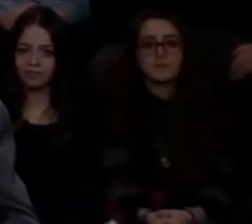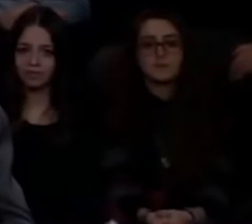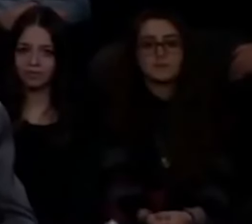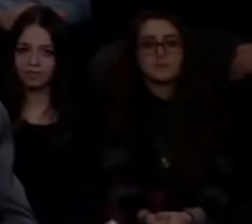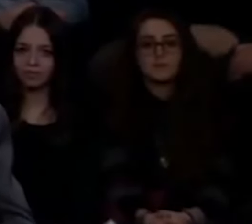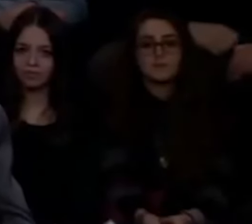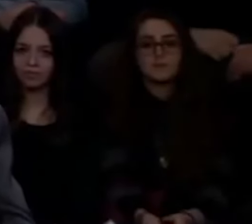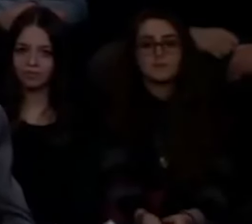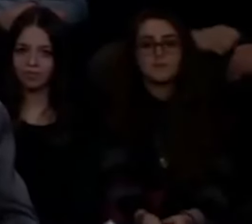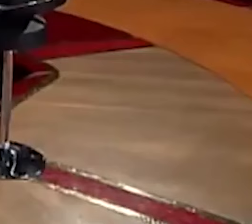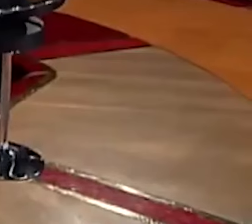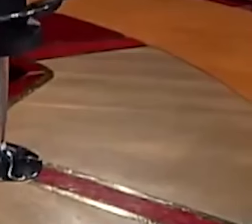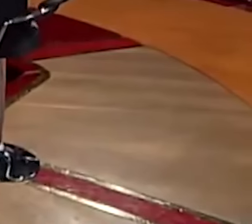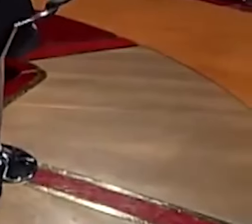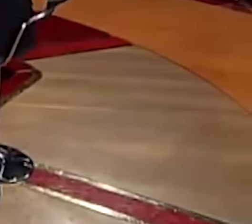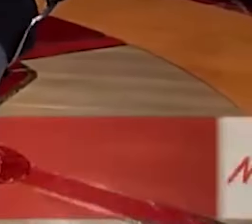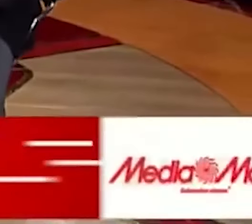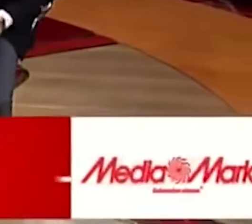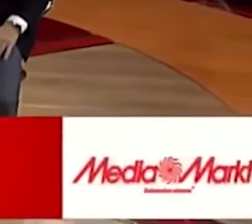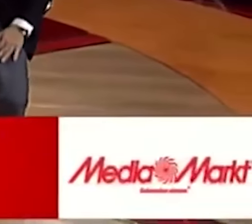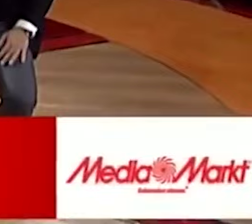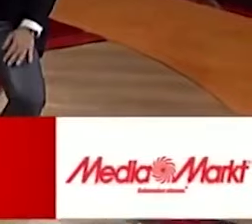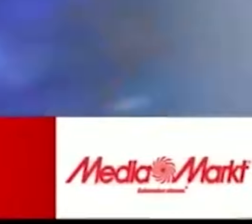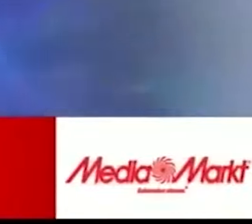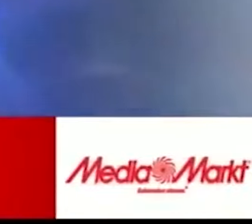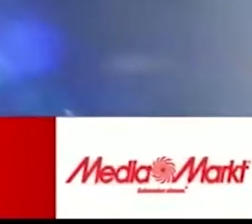Ne? Geçmişini silemezsin. Buyurun.